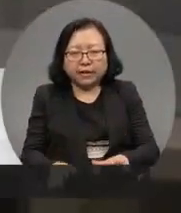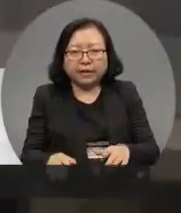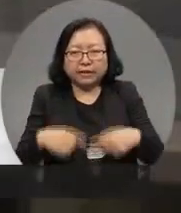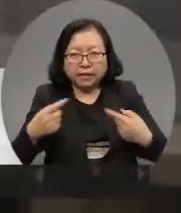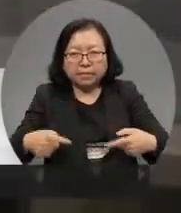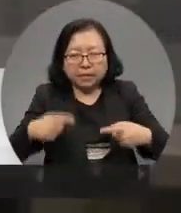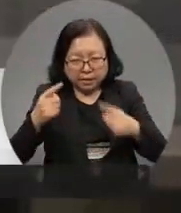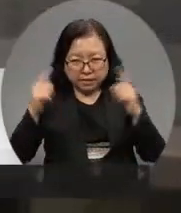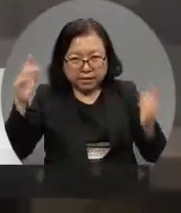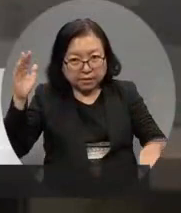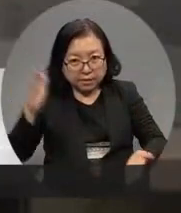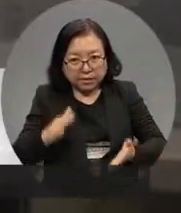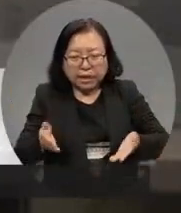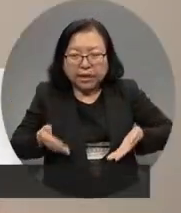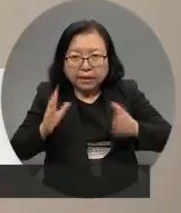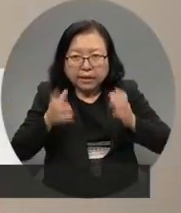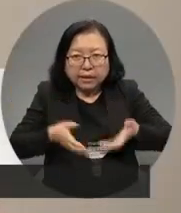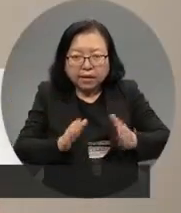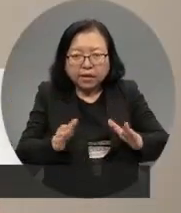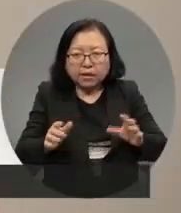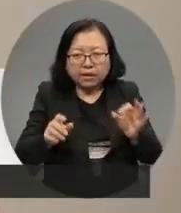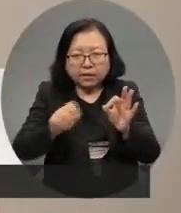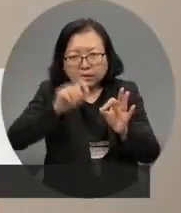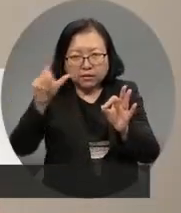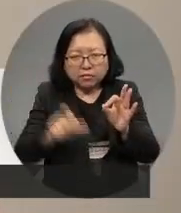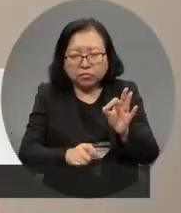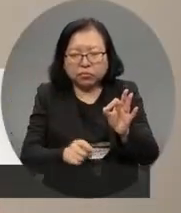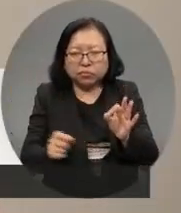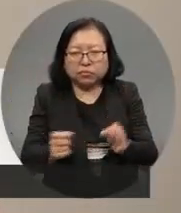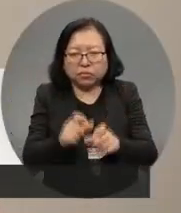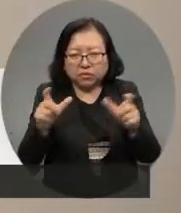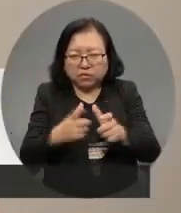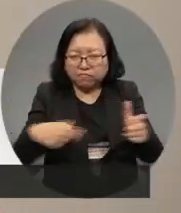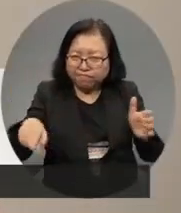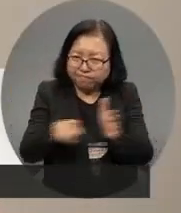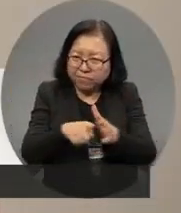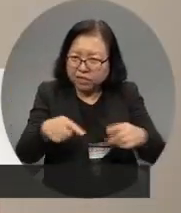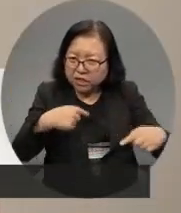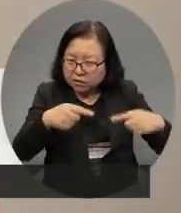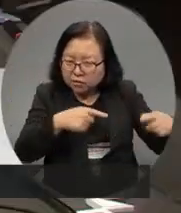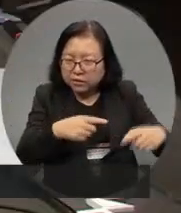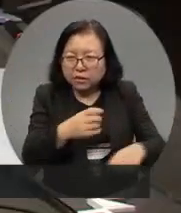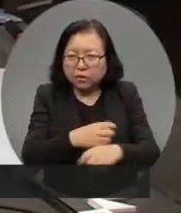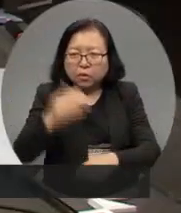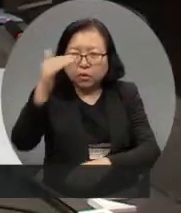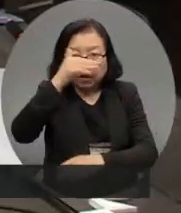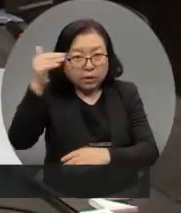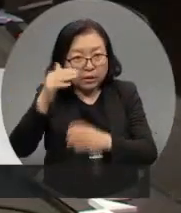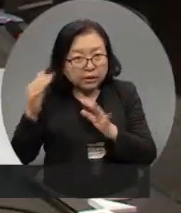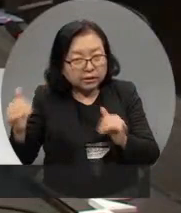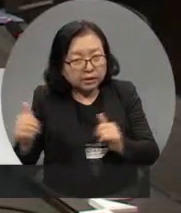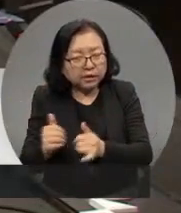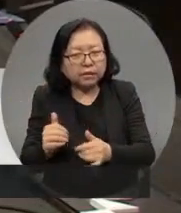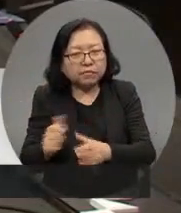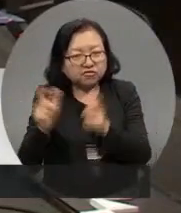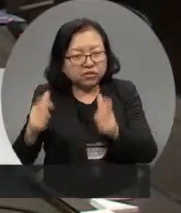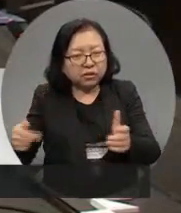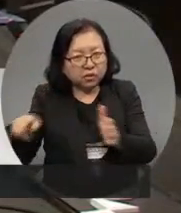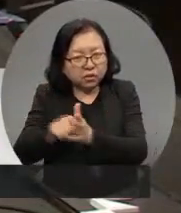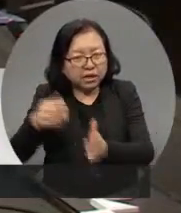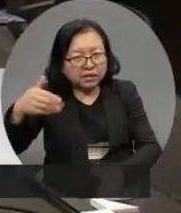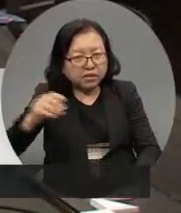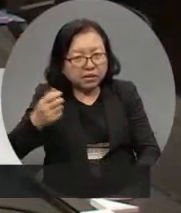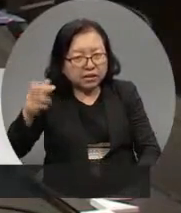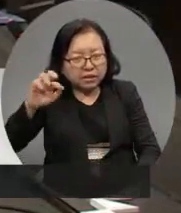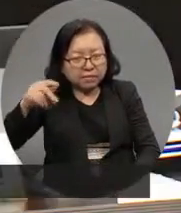참가자들은 출생률 10% 증가를 위한 통합육아정책과 관광인구 늘리기 위한 청남대 개발 방향,